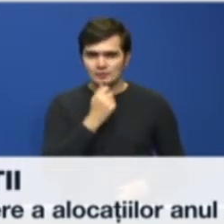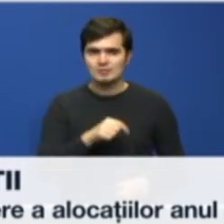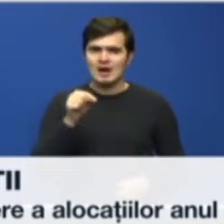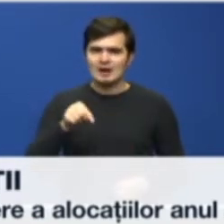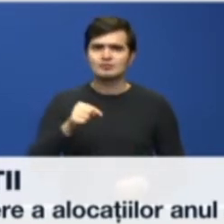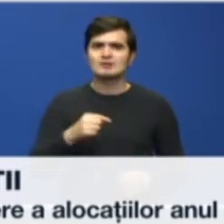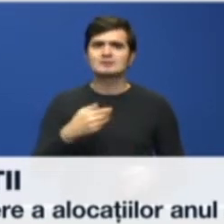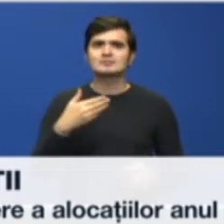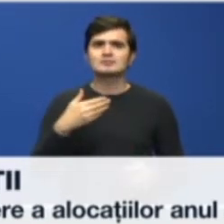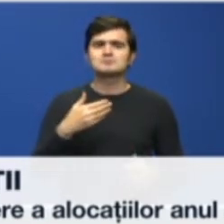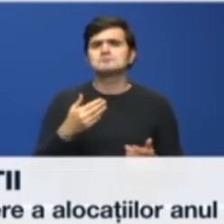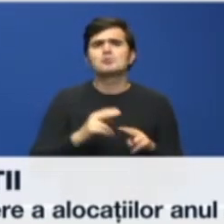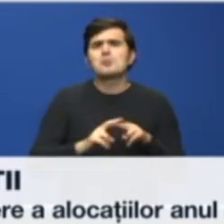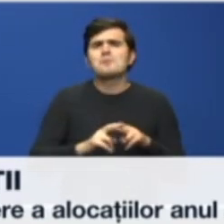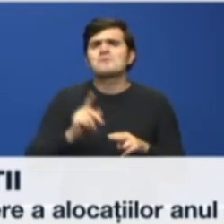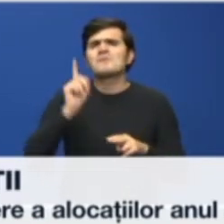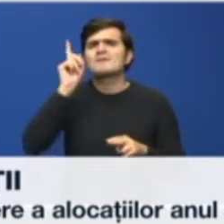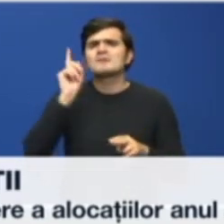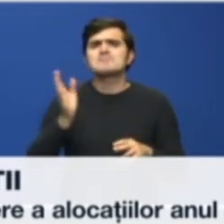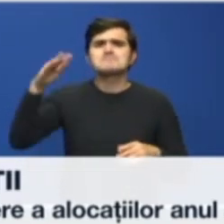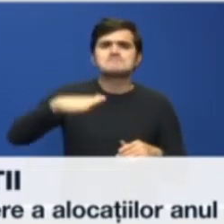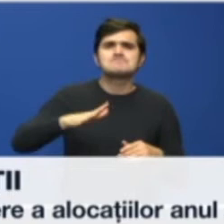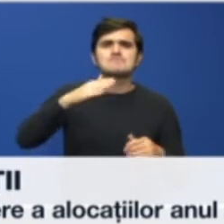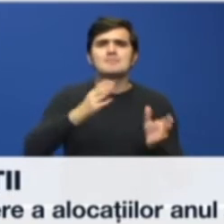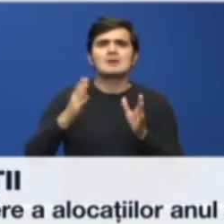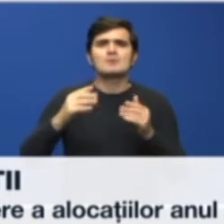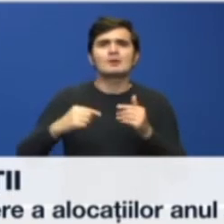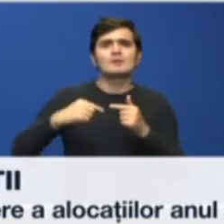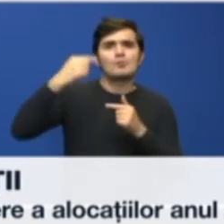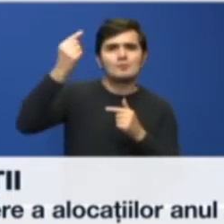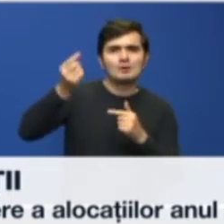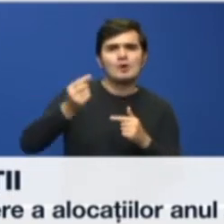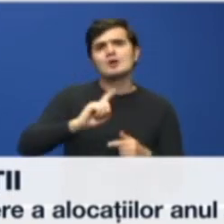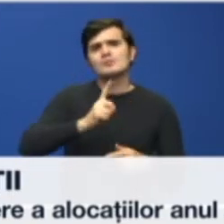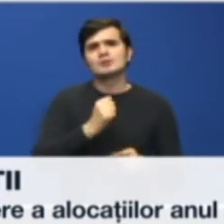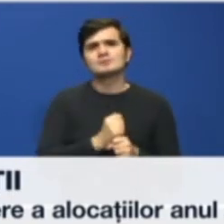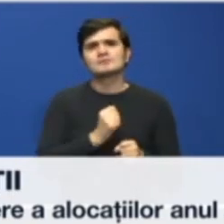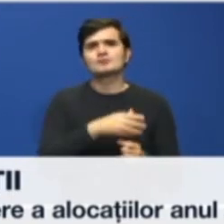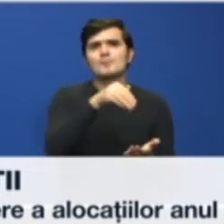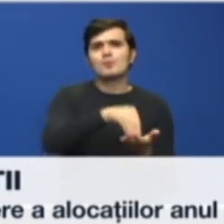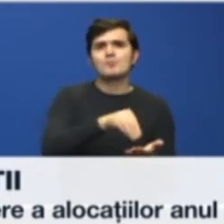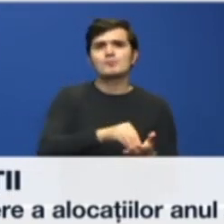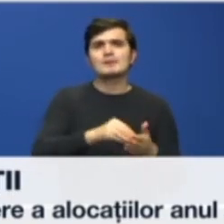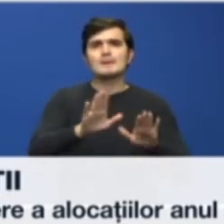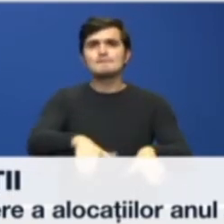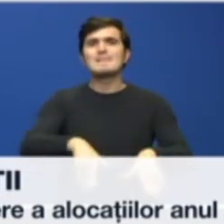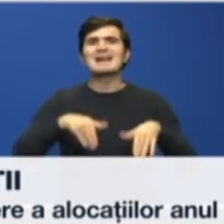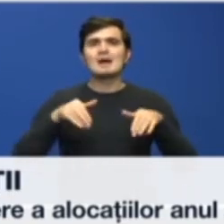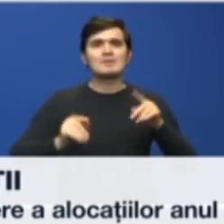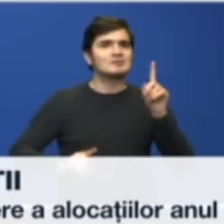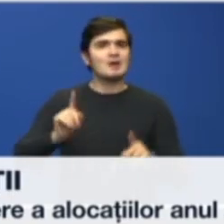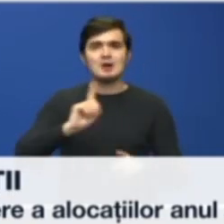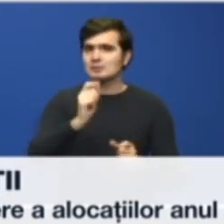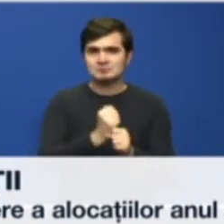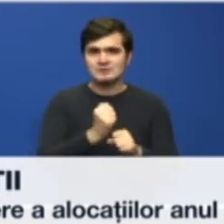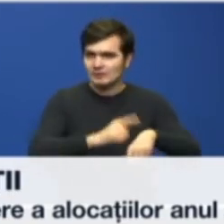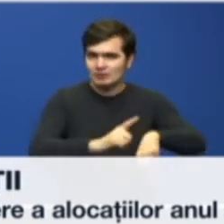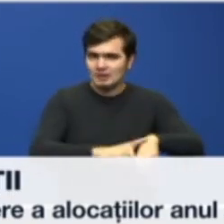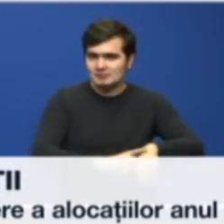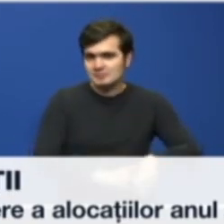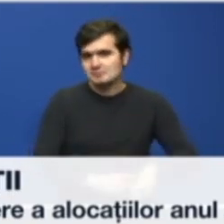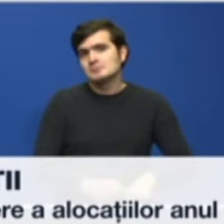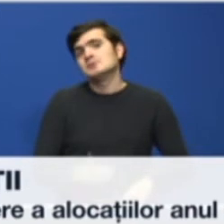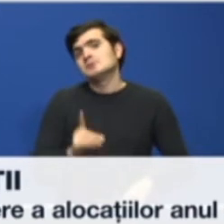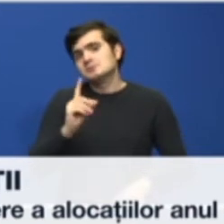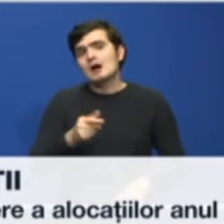fi dinamica în perioada următoare. Pot să fac amendamente în Parlament. Dacă nu le fac la timp, bineînțeles că va trebui să